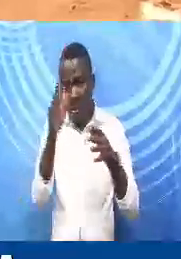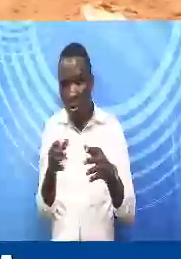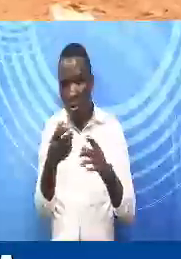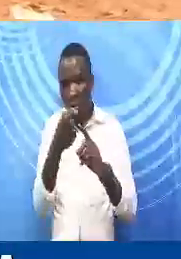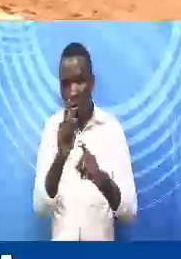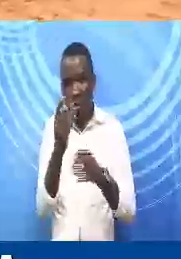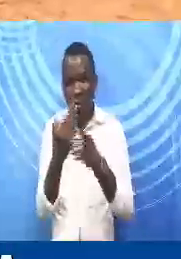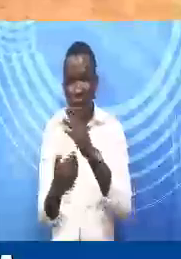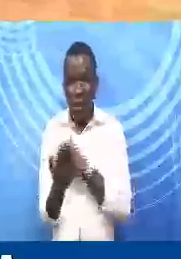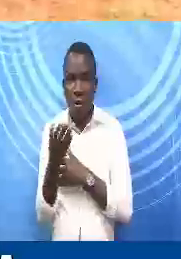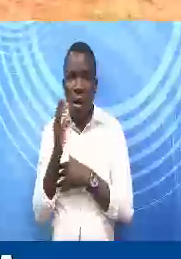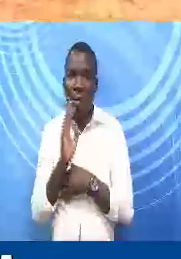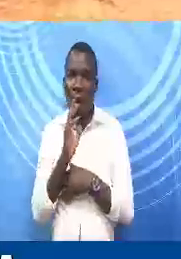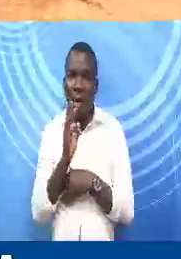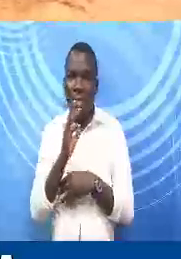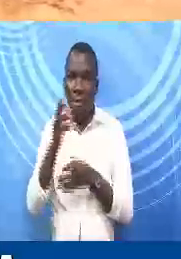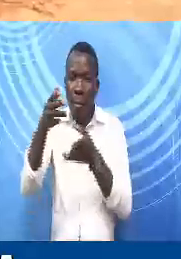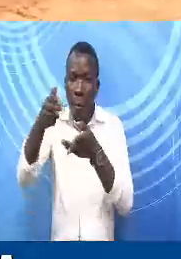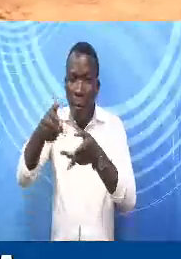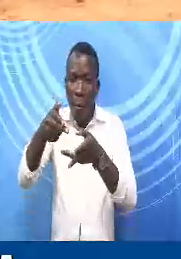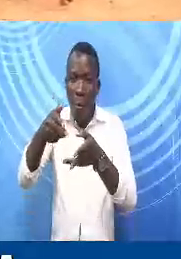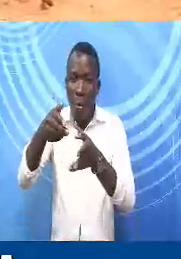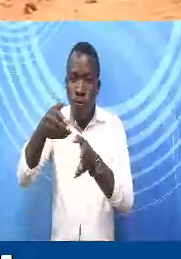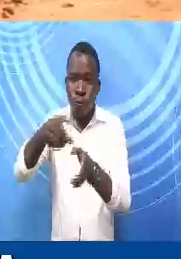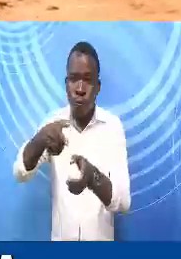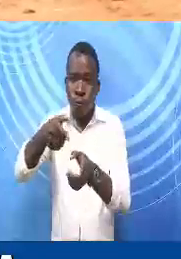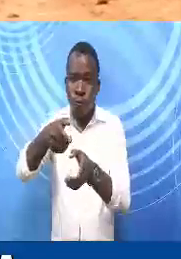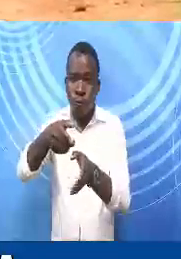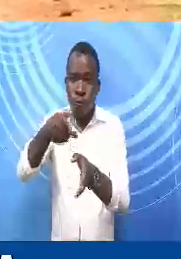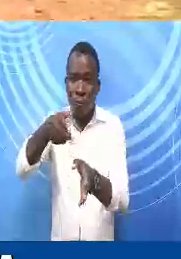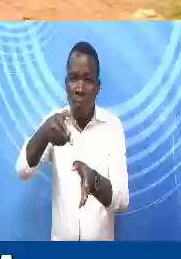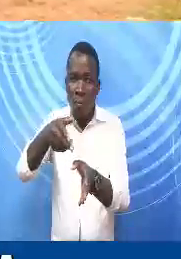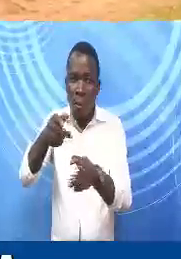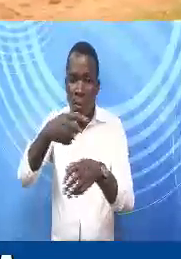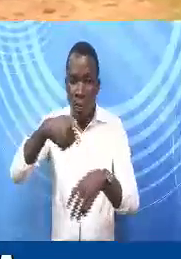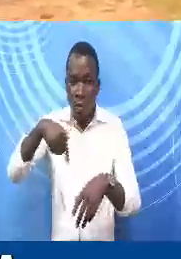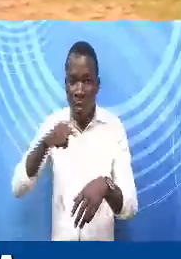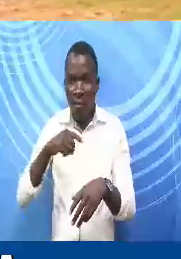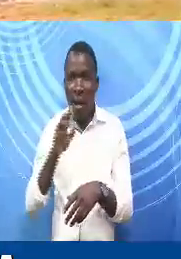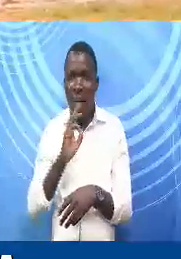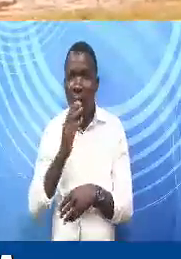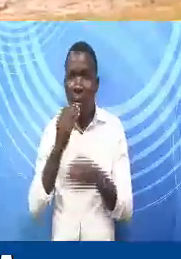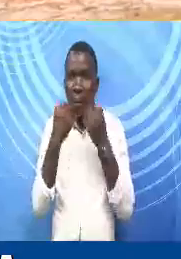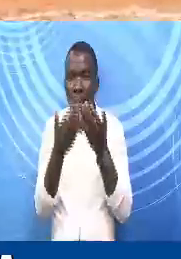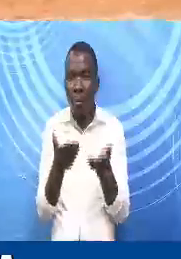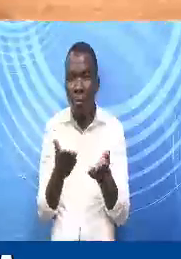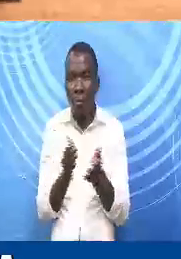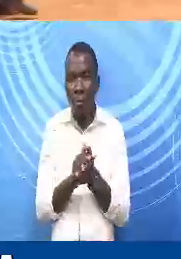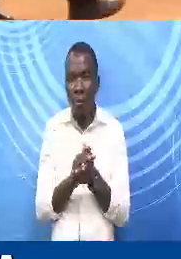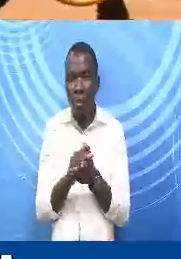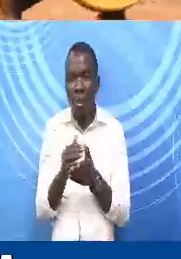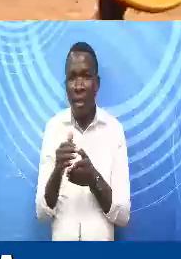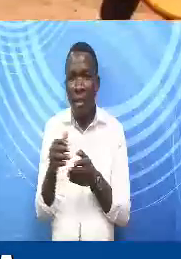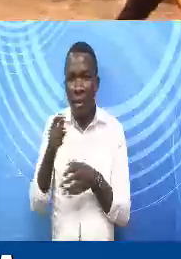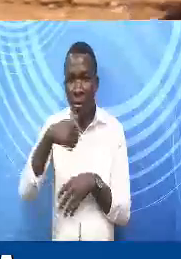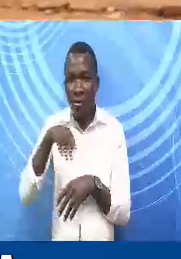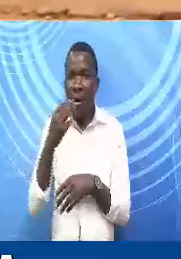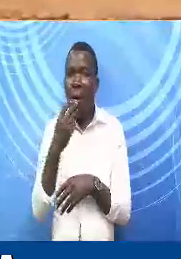gitondo kugeza ubu ngubu bimeze ubu baracyameneka mwebwe mu ngo zanyu twebwe nta mazi dufite nta mazi dufite